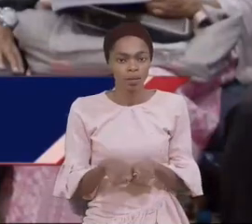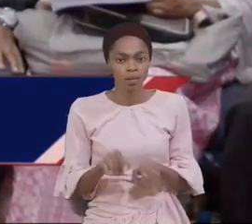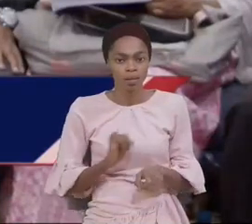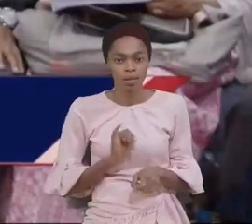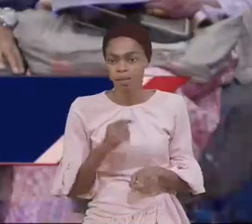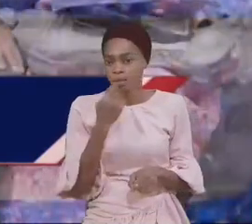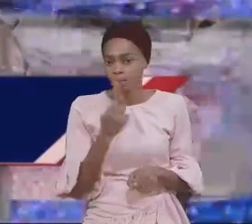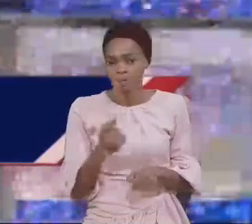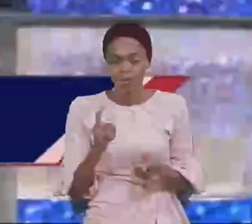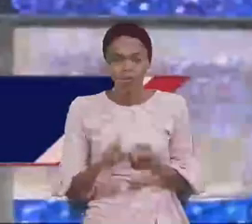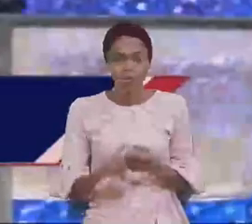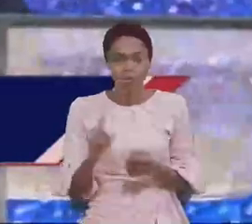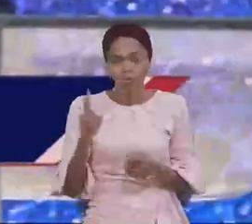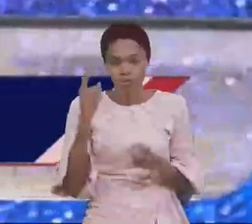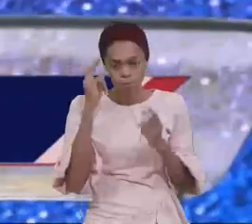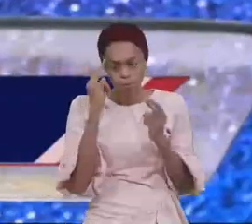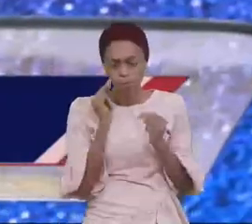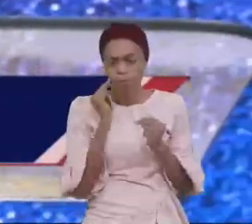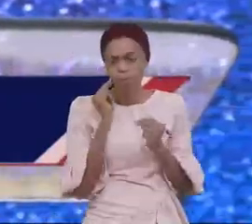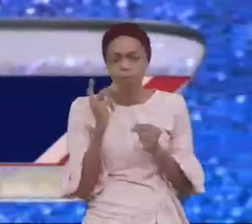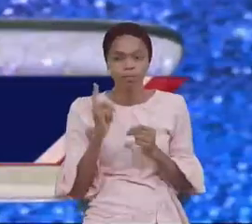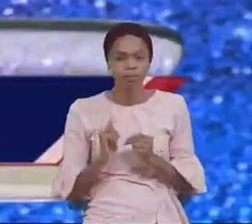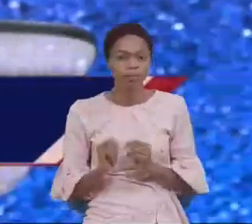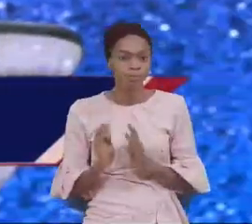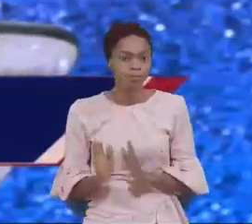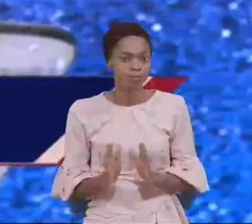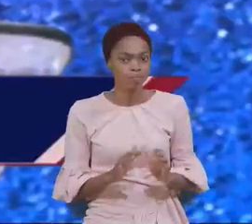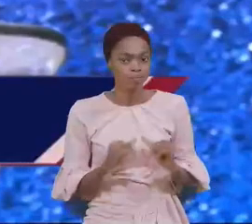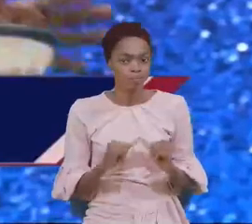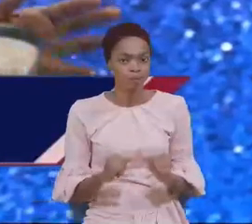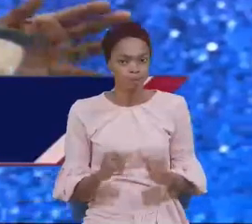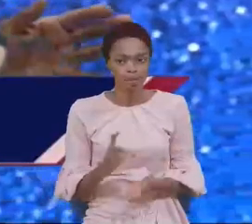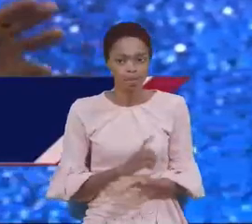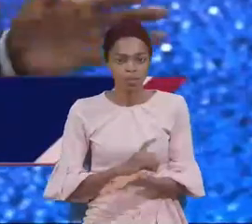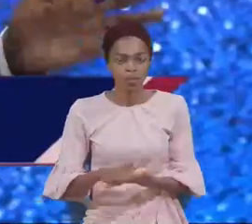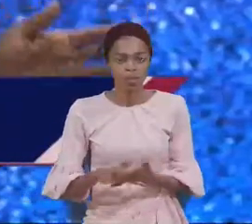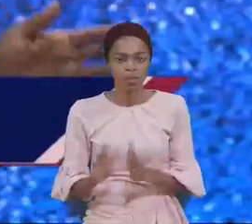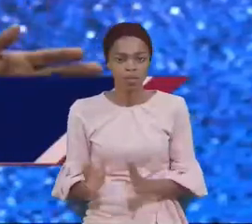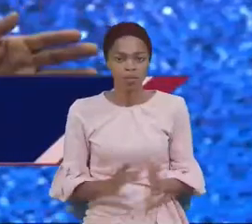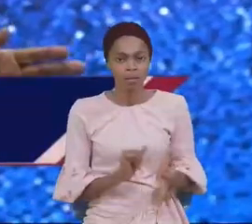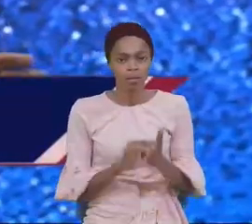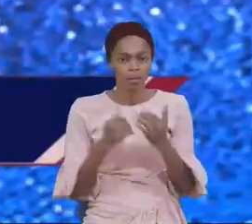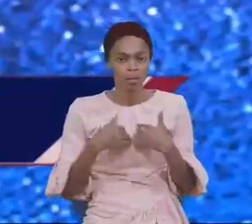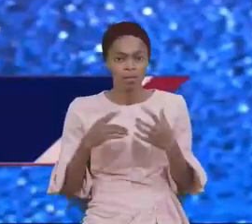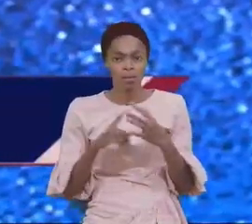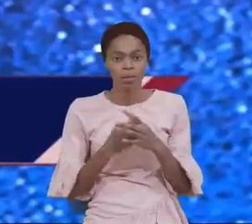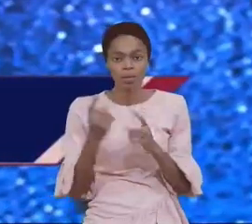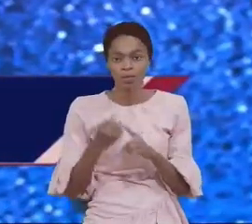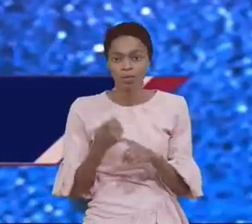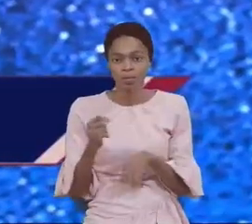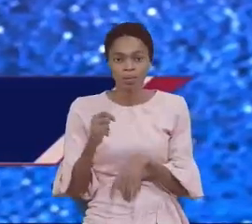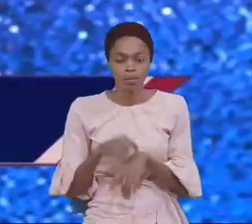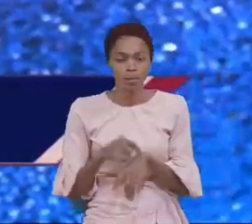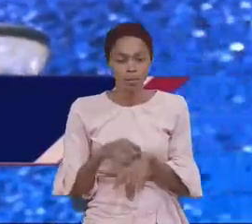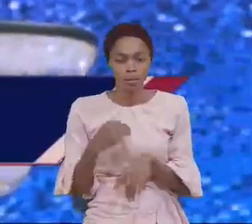dit à Moïse. Le projet divin continue ce qui a